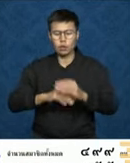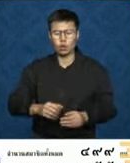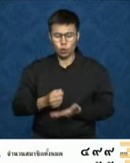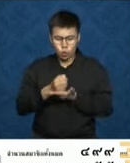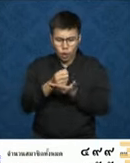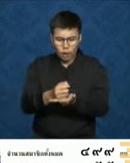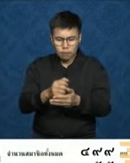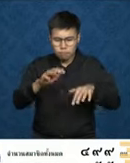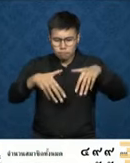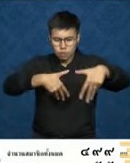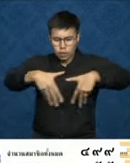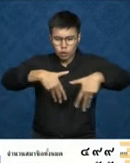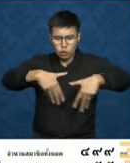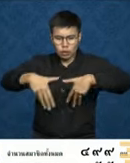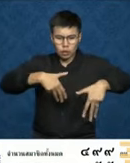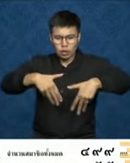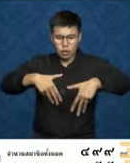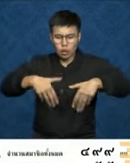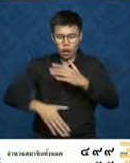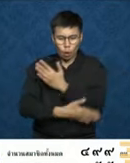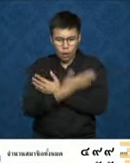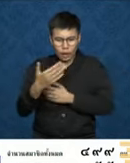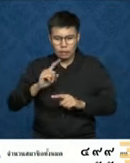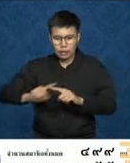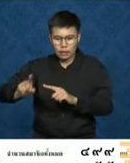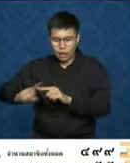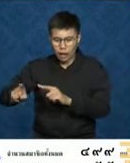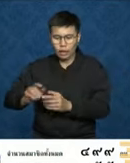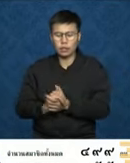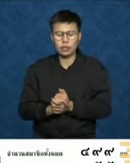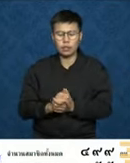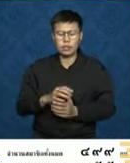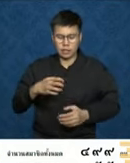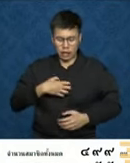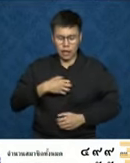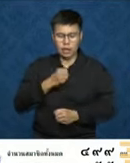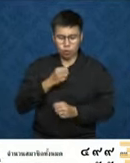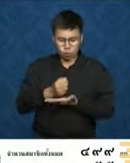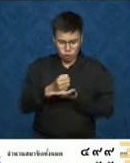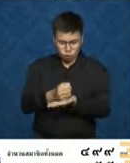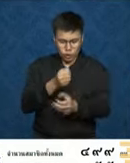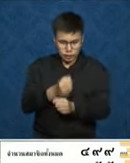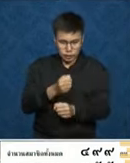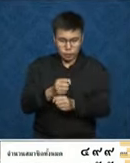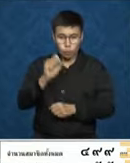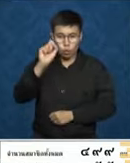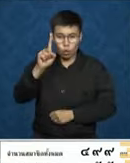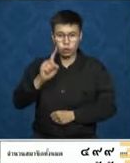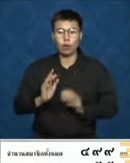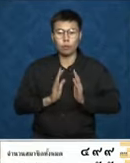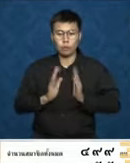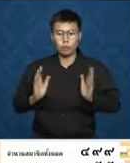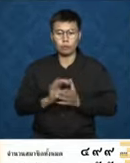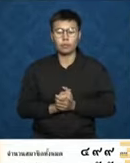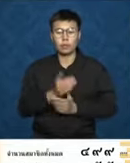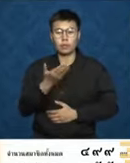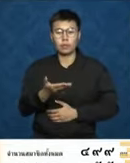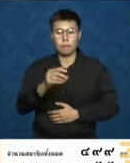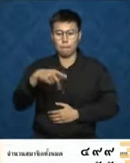น้องประชาชนและค่าเสียโอกาสของพี่น้องประชาชนโดยเร่งด่วนด้วยค่ะขอบคุณค่ะขอบคุณครับเชิญท่านปิยชาติ